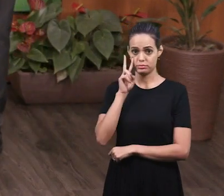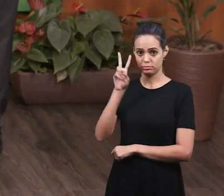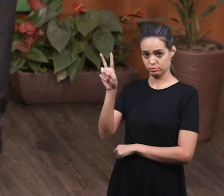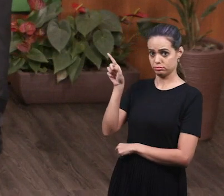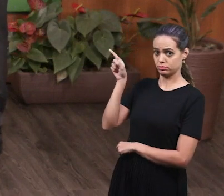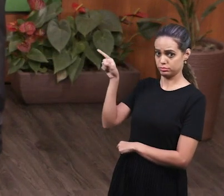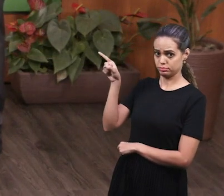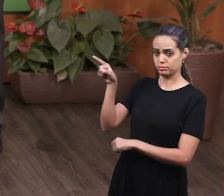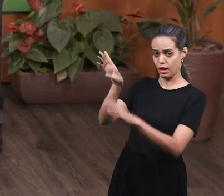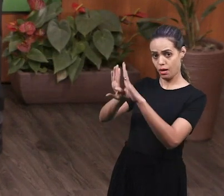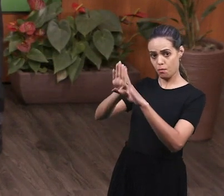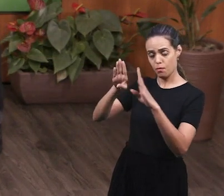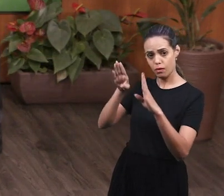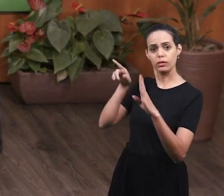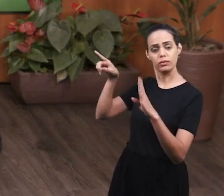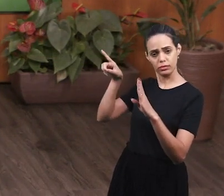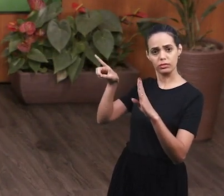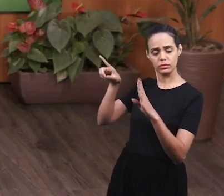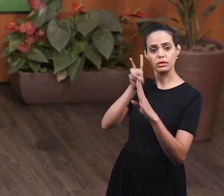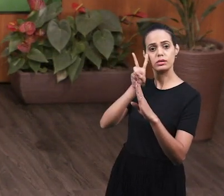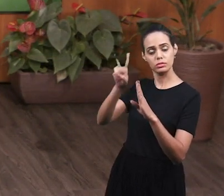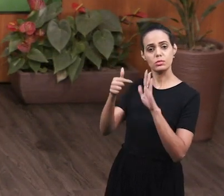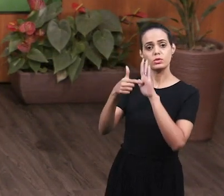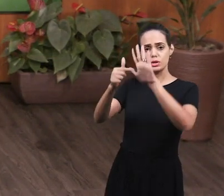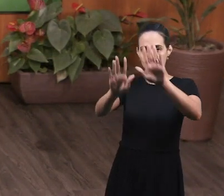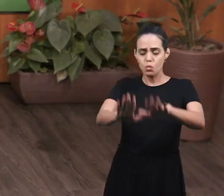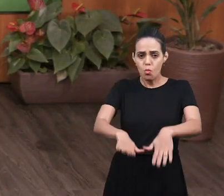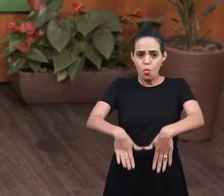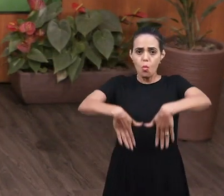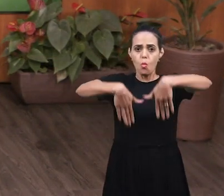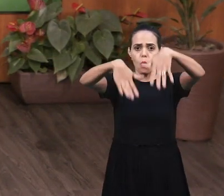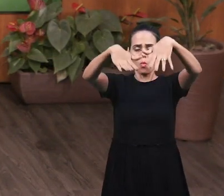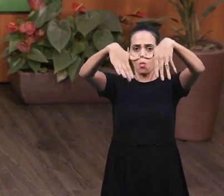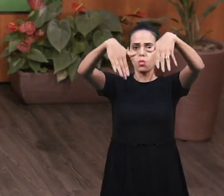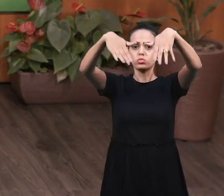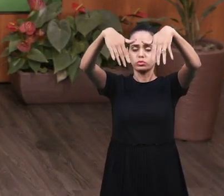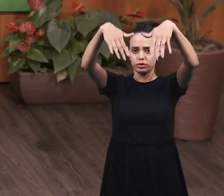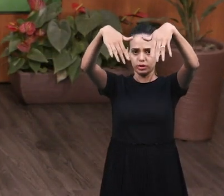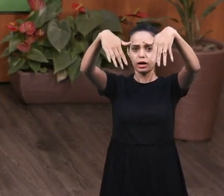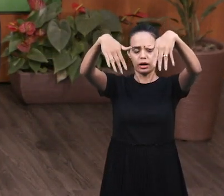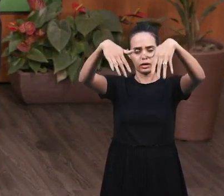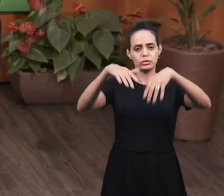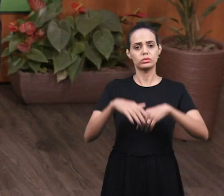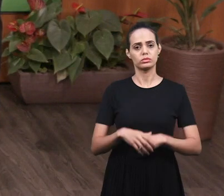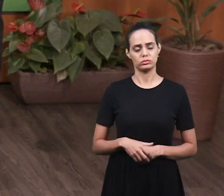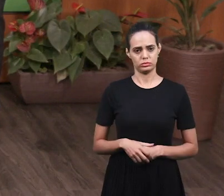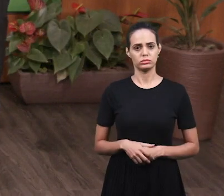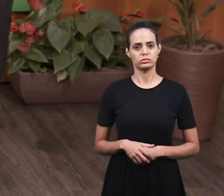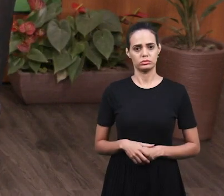tabernacle, toute cette porte ici, qui est ce rideau ici.